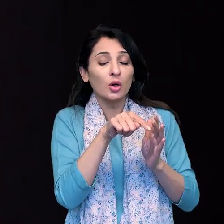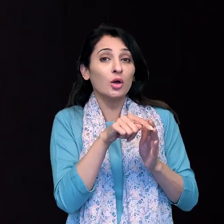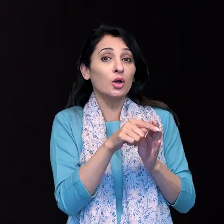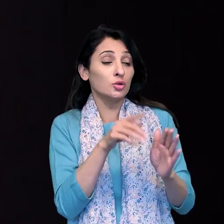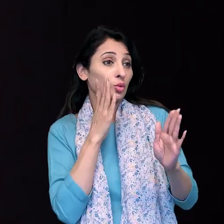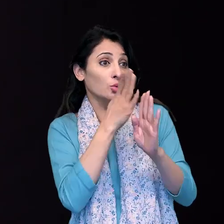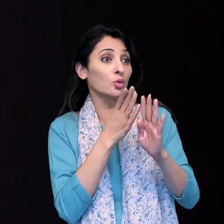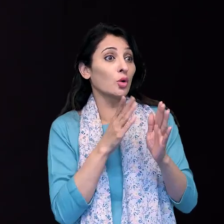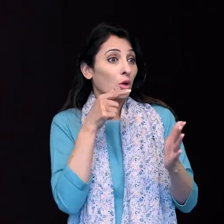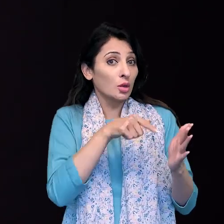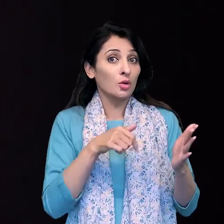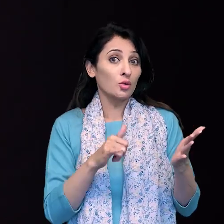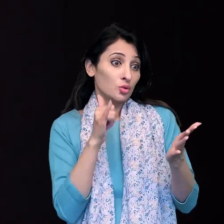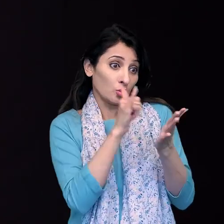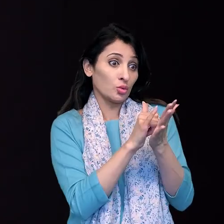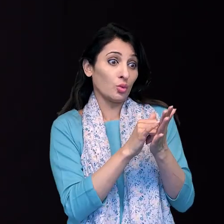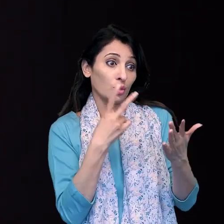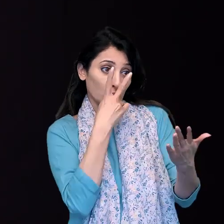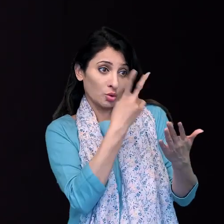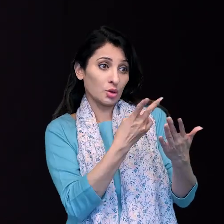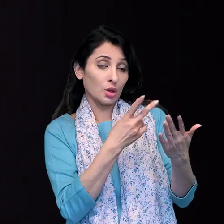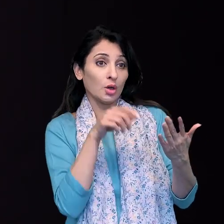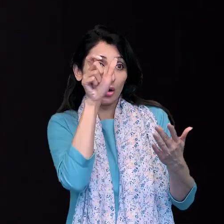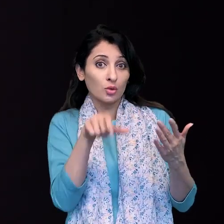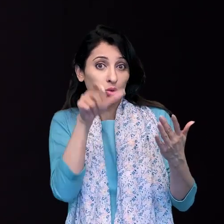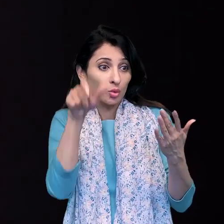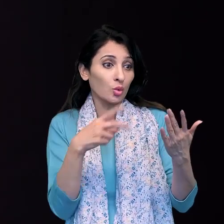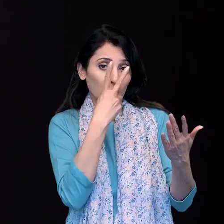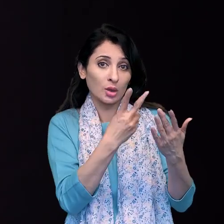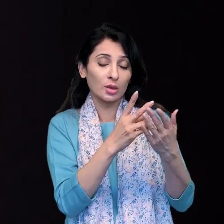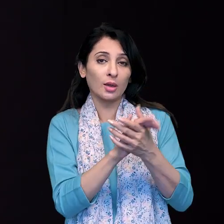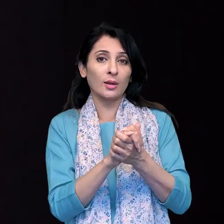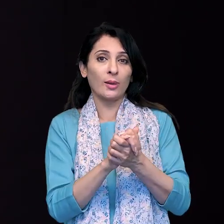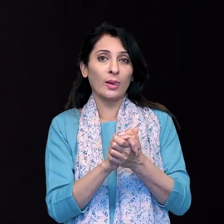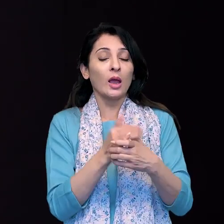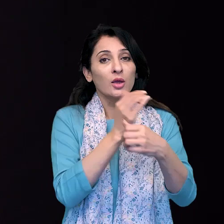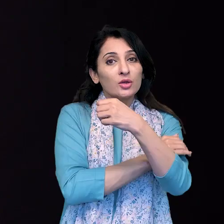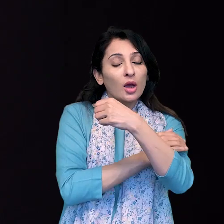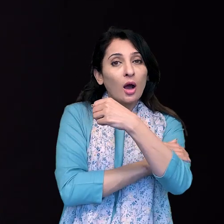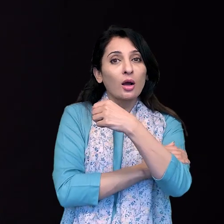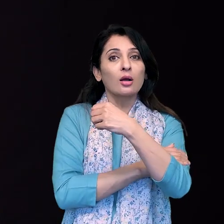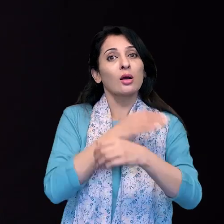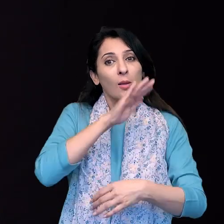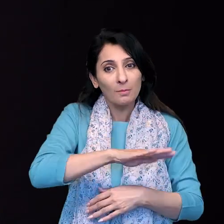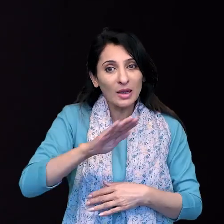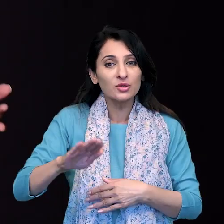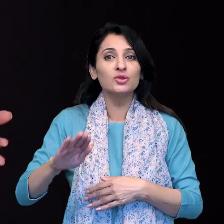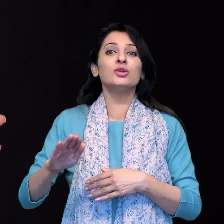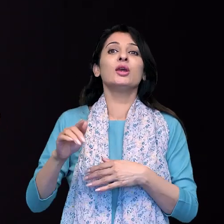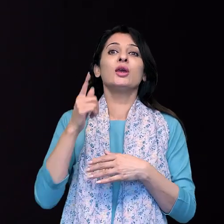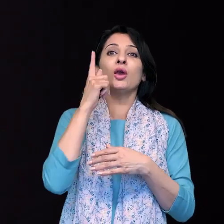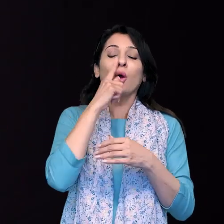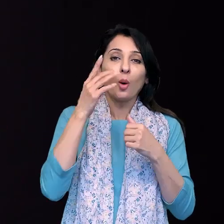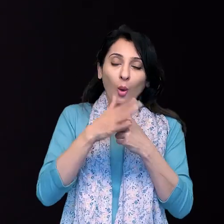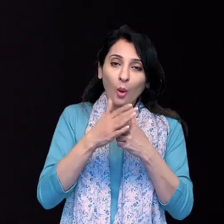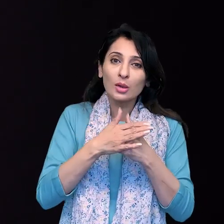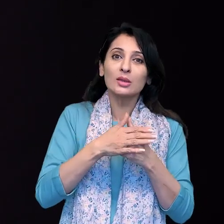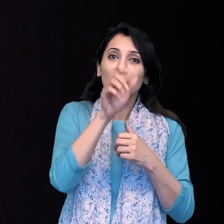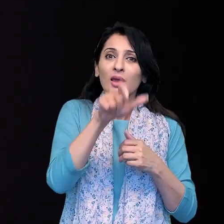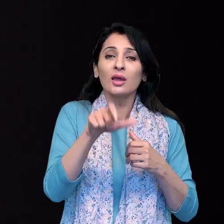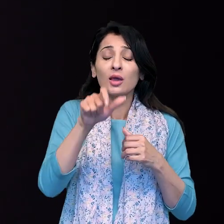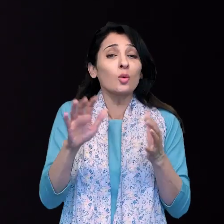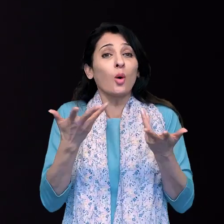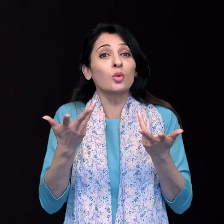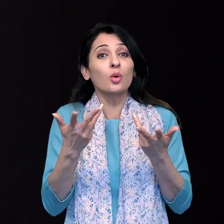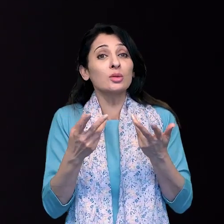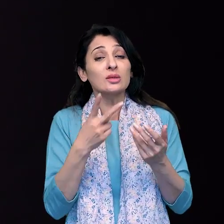है, इतने व्यूज़ मिले हैं, यंग किड्स, ओल्डर पेरेंट्स, हाउसवाइव्स, व्हाट काइंड